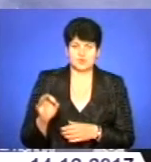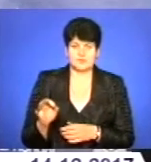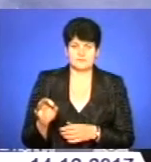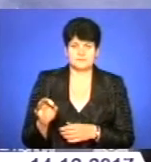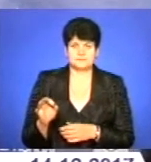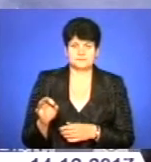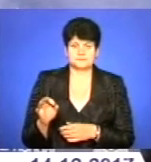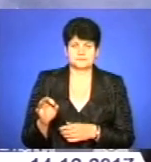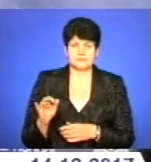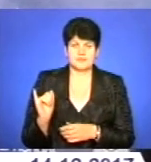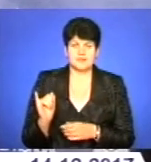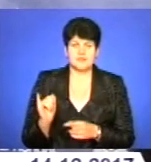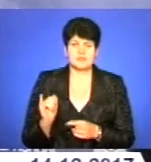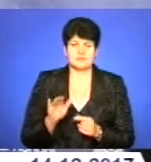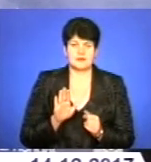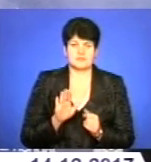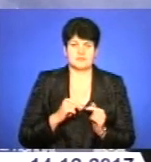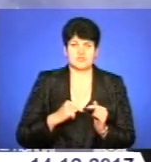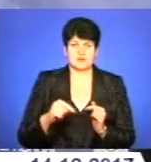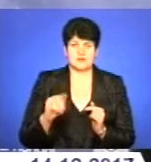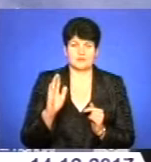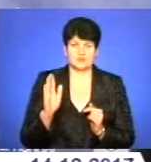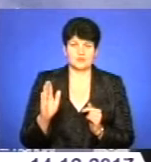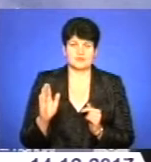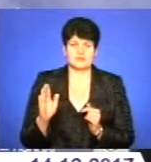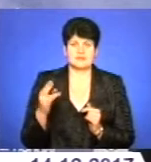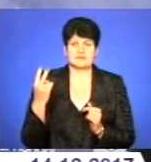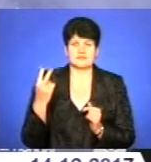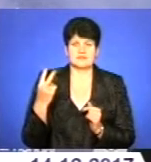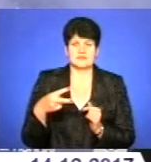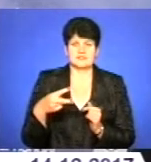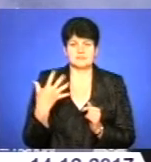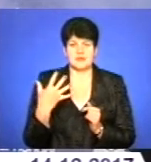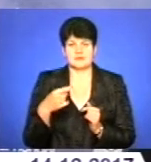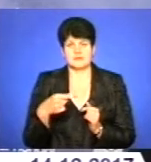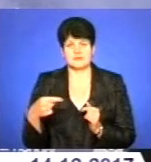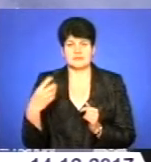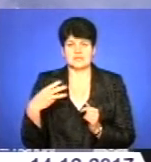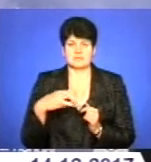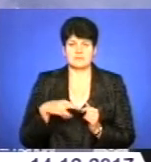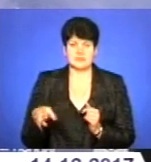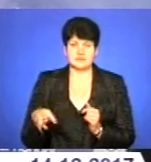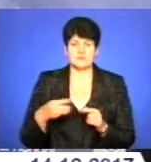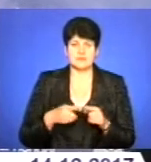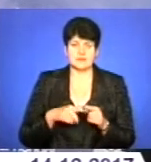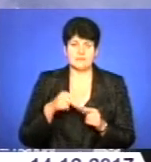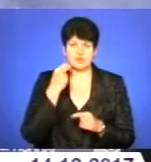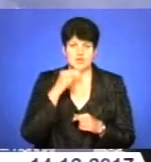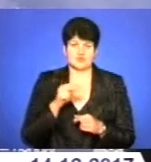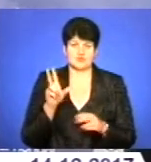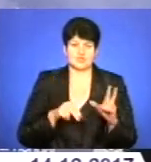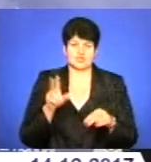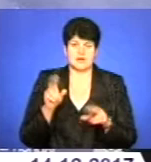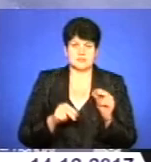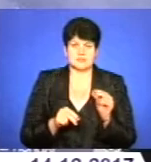20%, і гальмівний шлях транспортного засобу буде становити в межах 25-30 метрів. То значно покращує шанси